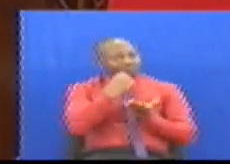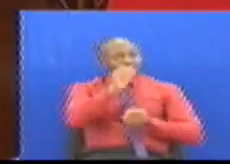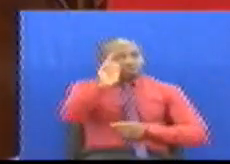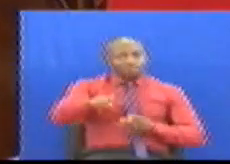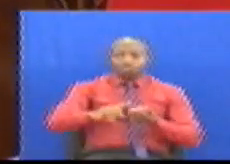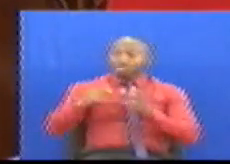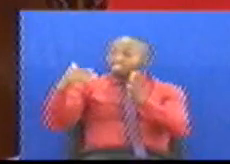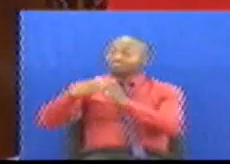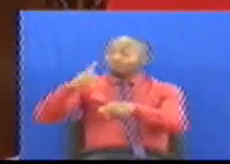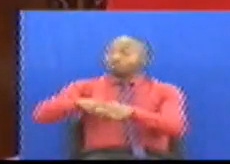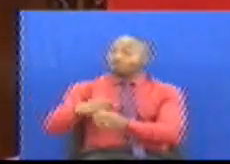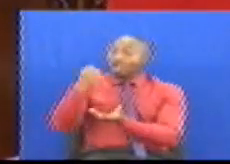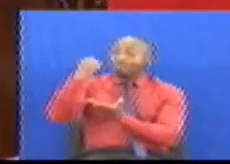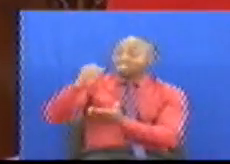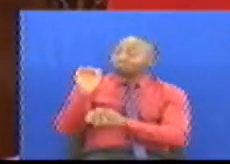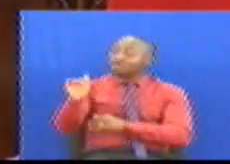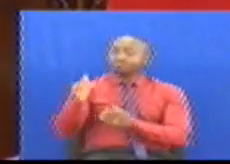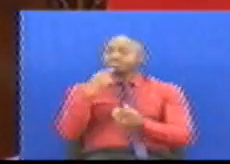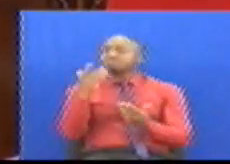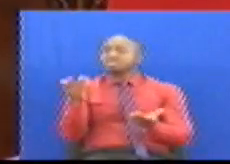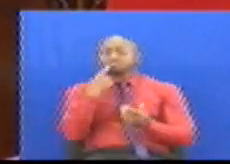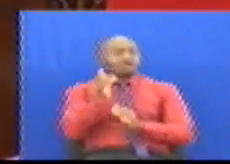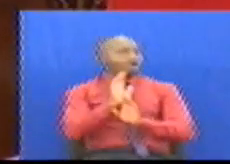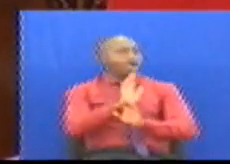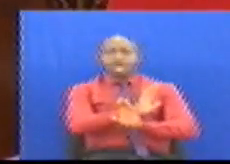kwenye budget ukimwambia unasemaje, anasema hapana.